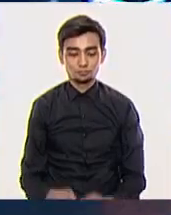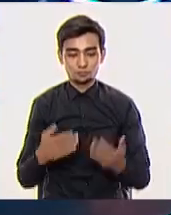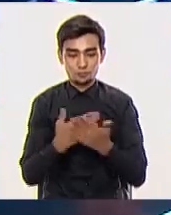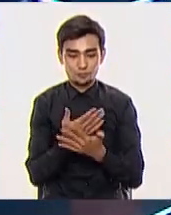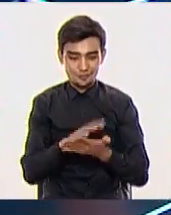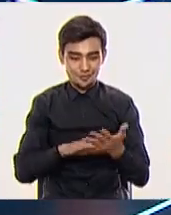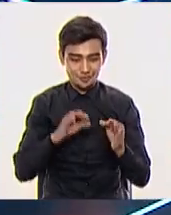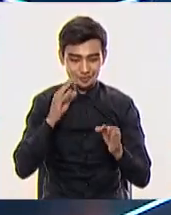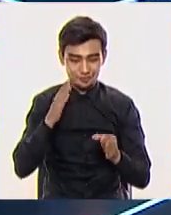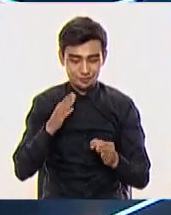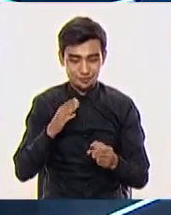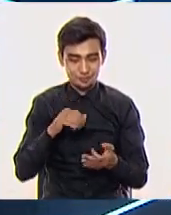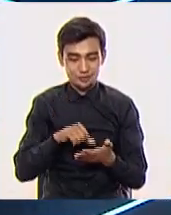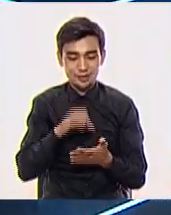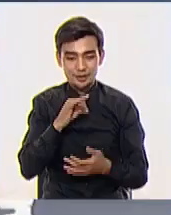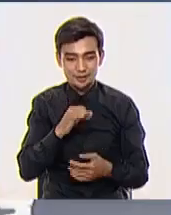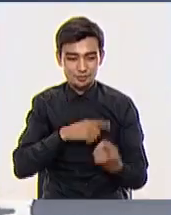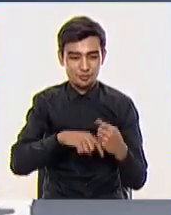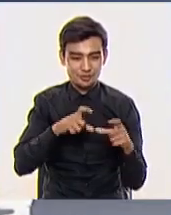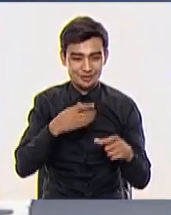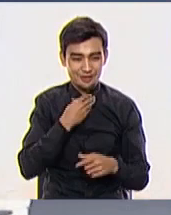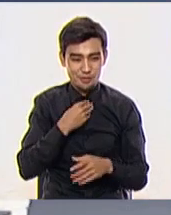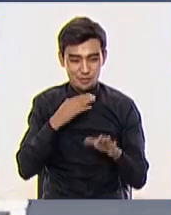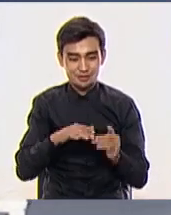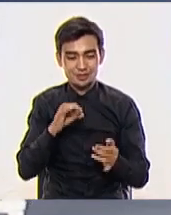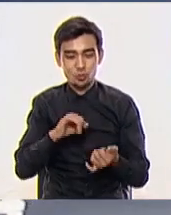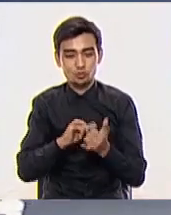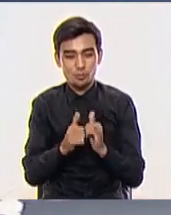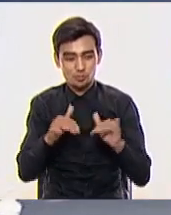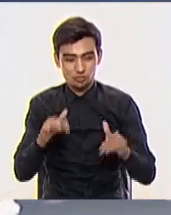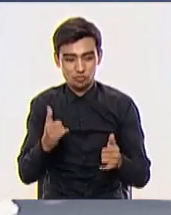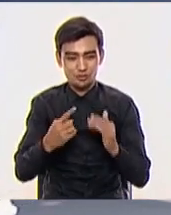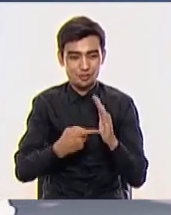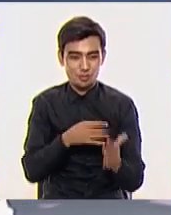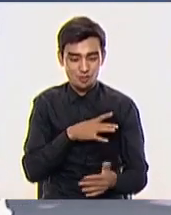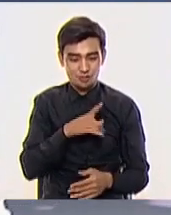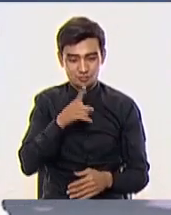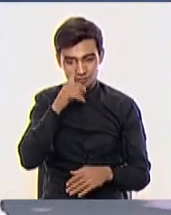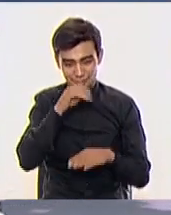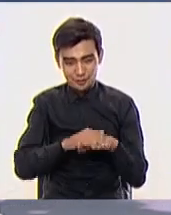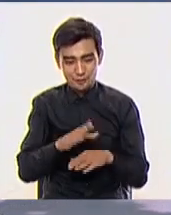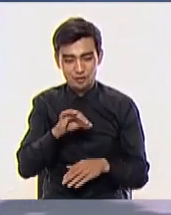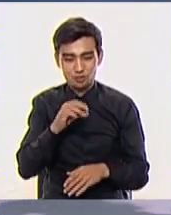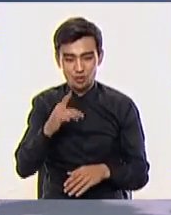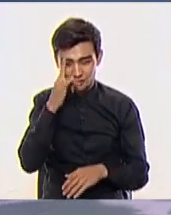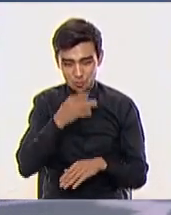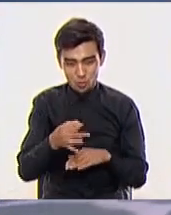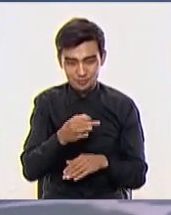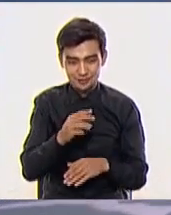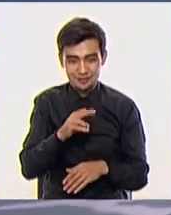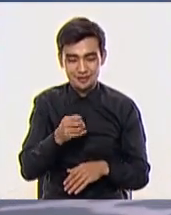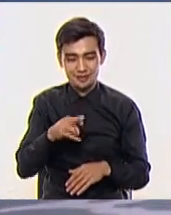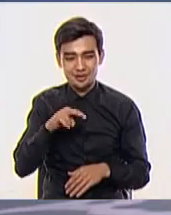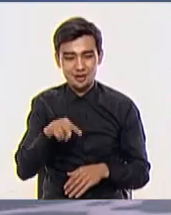Информбюро в эфире. Продолжаем выпуск. Предприниматели Семея и Усть-Каменогорска сегодня потребовали отставки акима Восточно-Казахстанской области